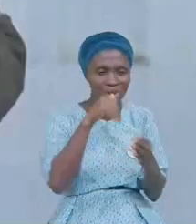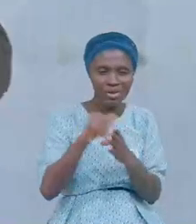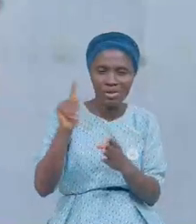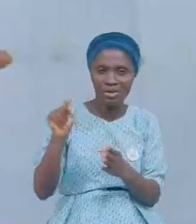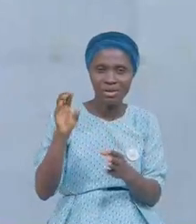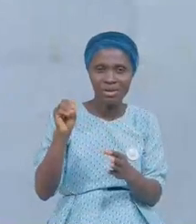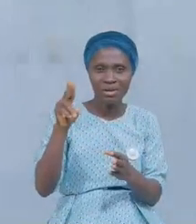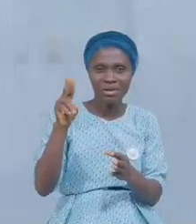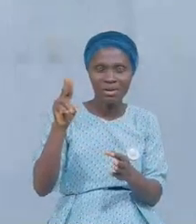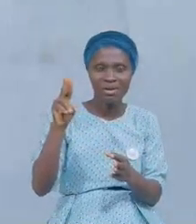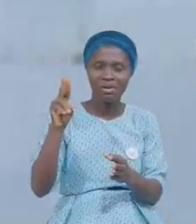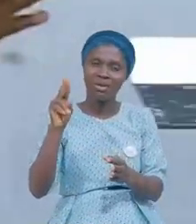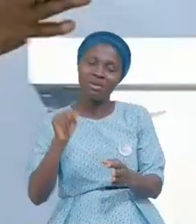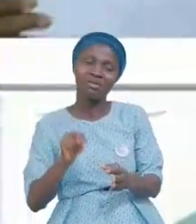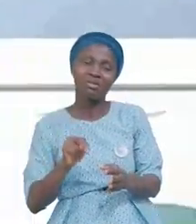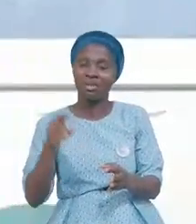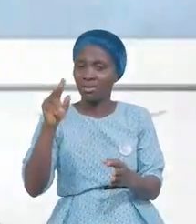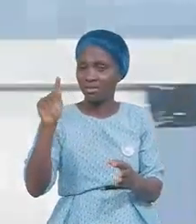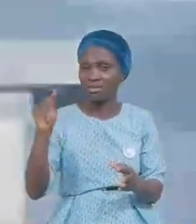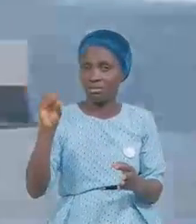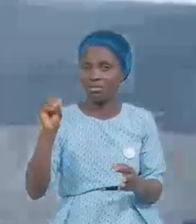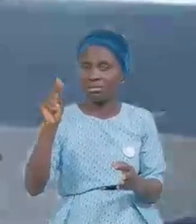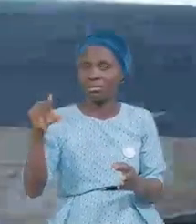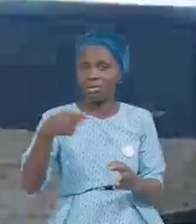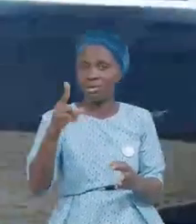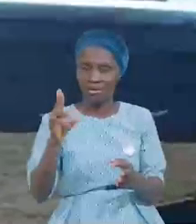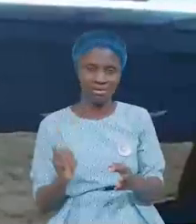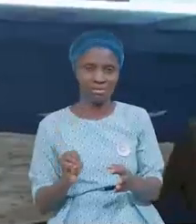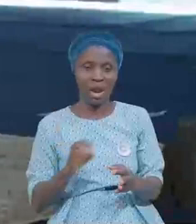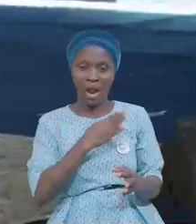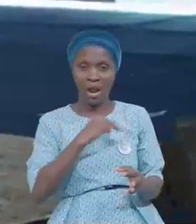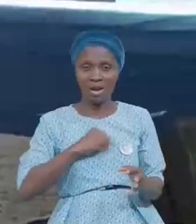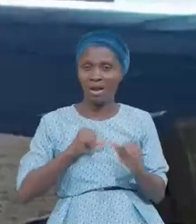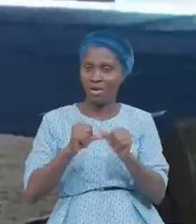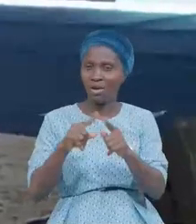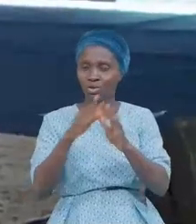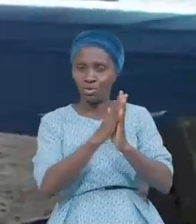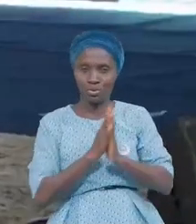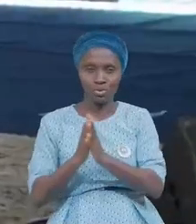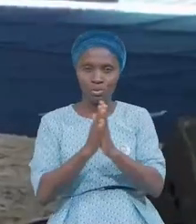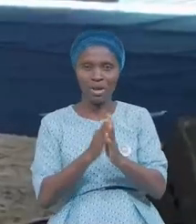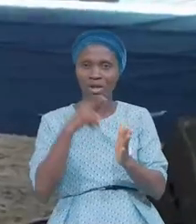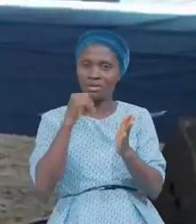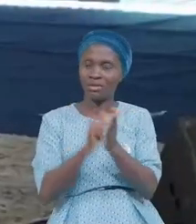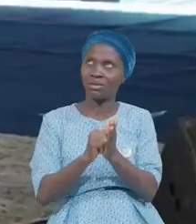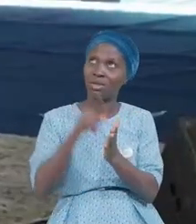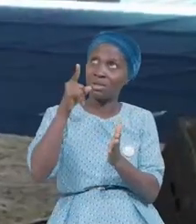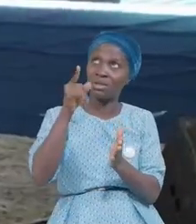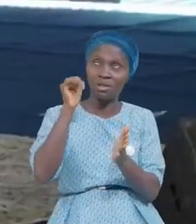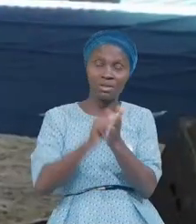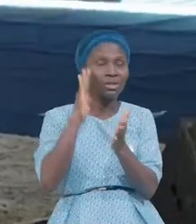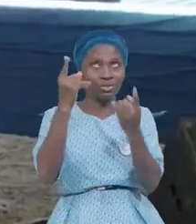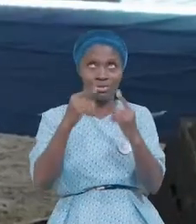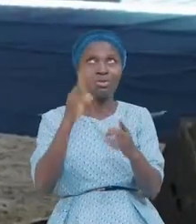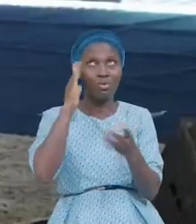ça. Et j'ai continué à prier. Et dit encore un peu de temps. Celui qui doit venir